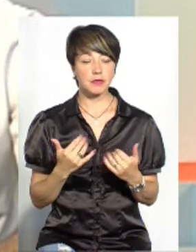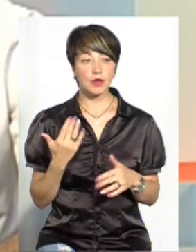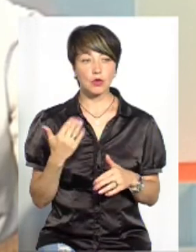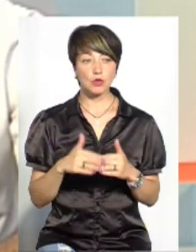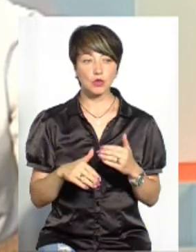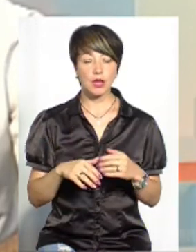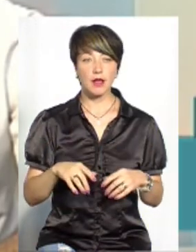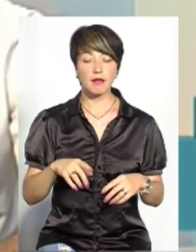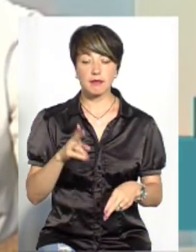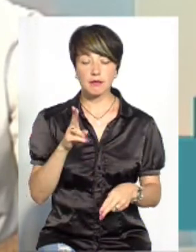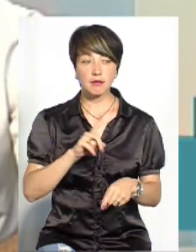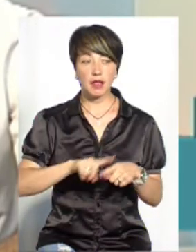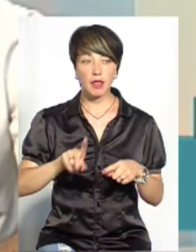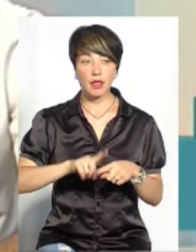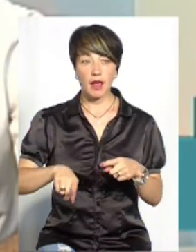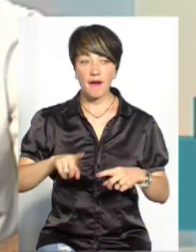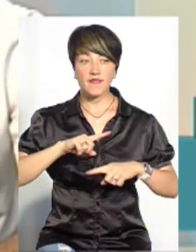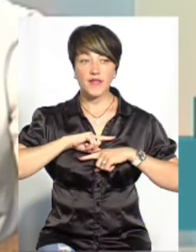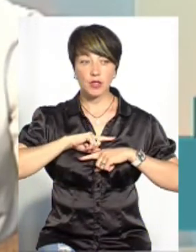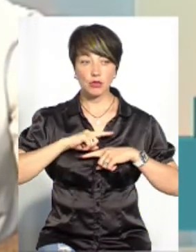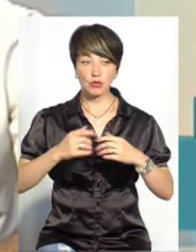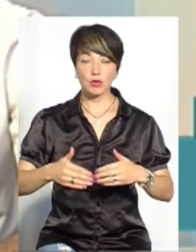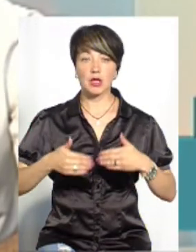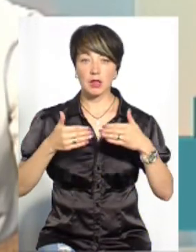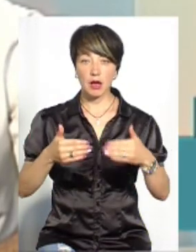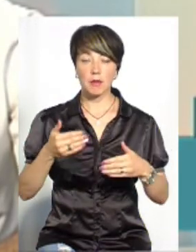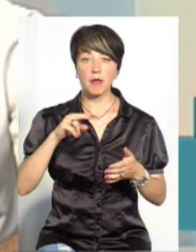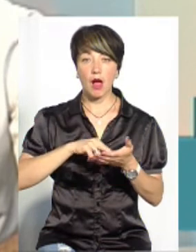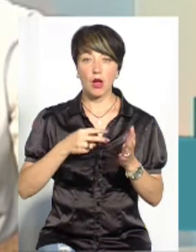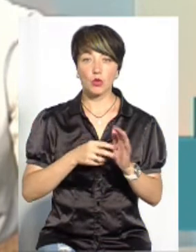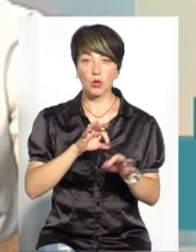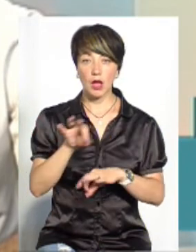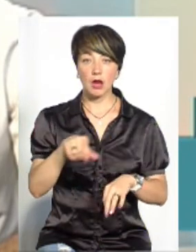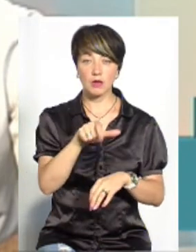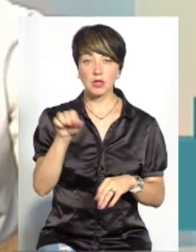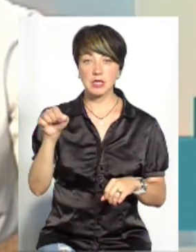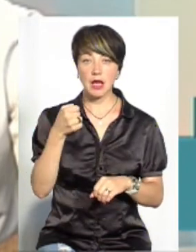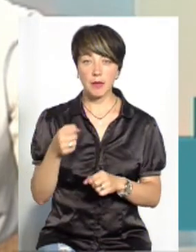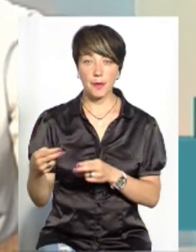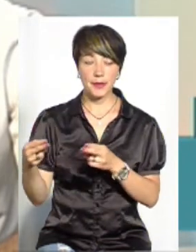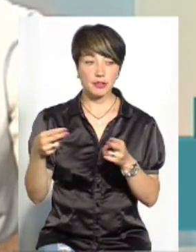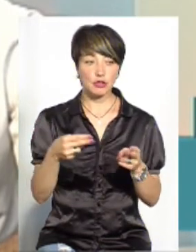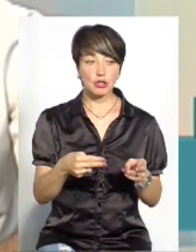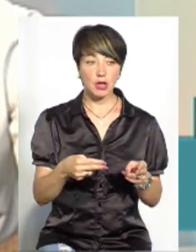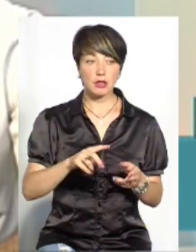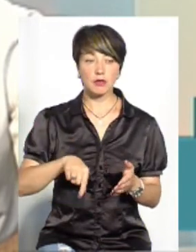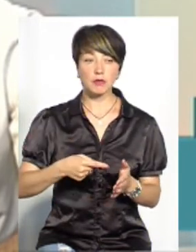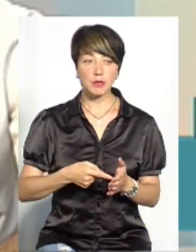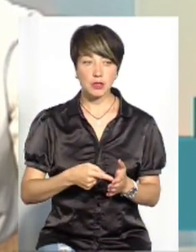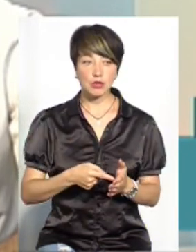воно вже на фінішному етапі. І десь навіть планують архітектори у серпні приїжджати вже у